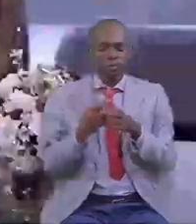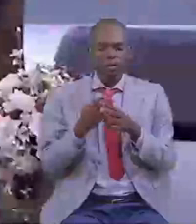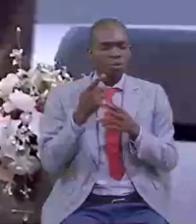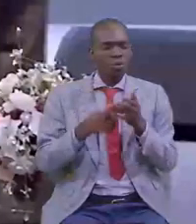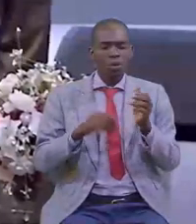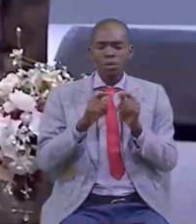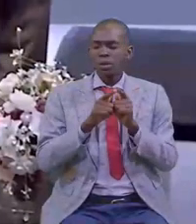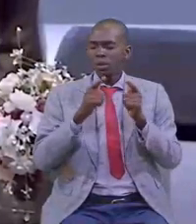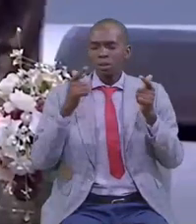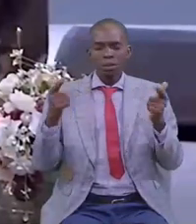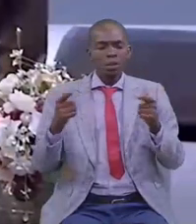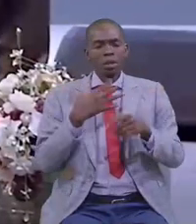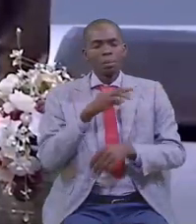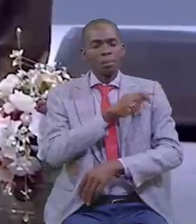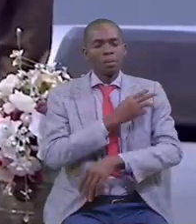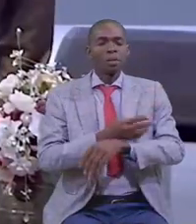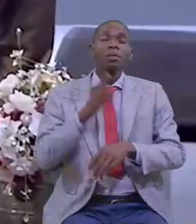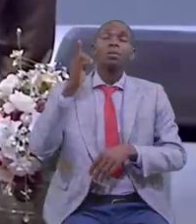Quel grand Dieu merveilleux es-tu?